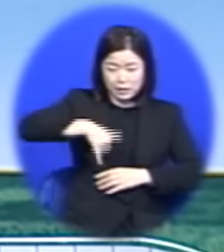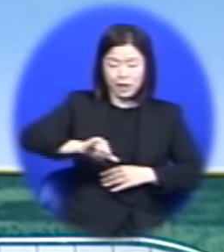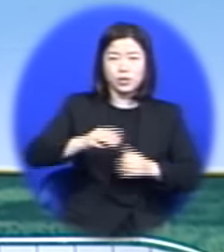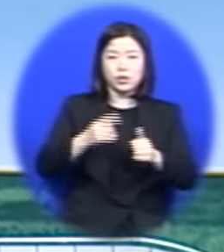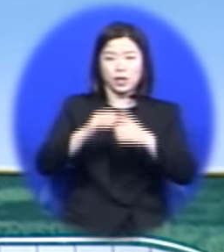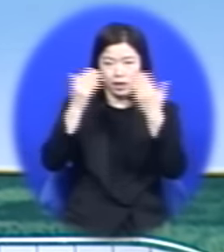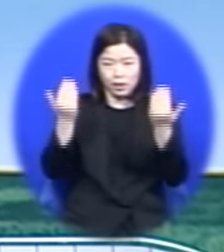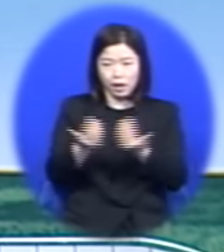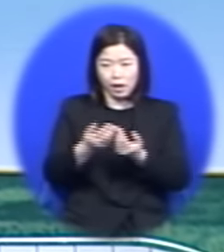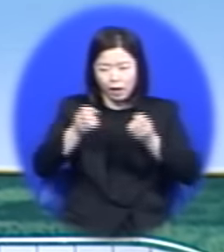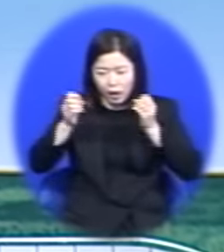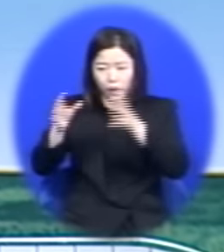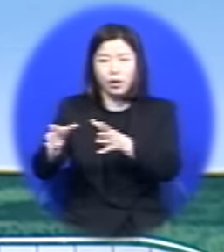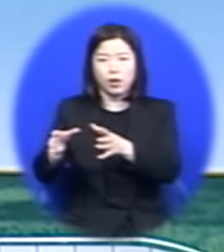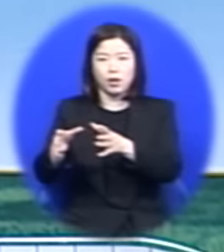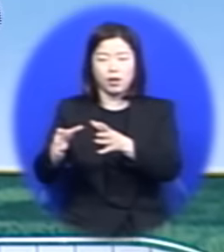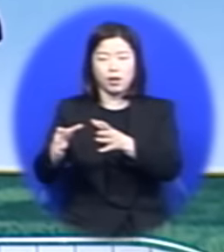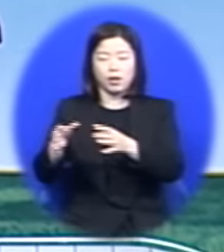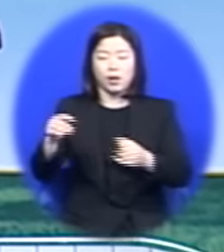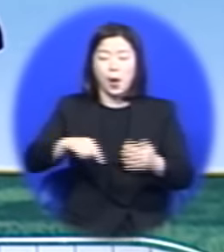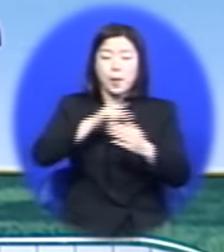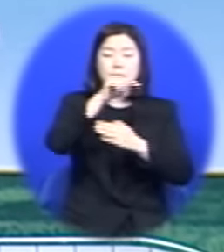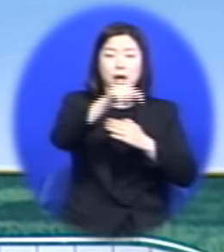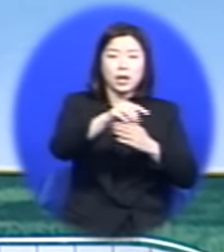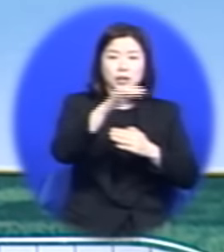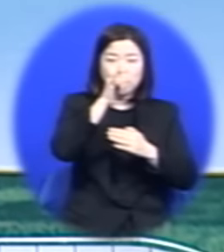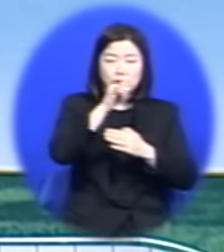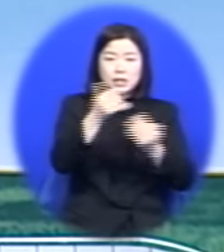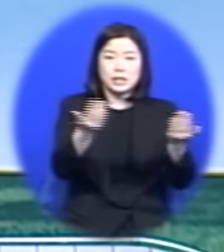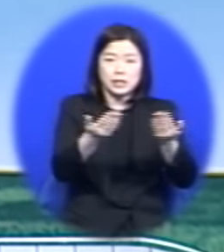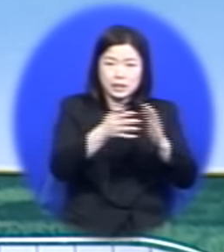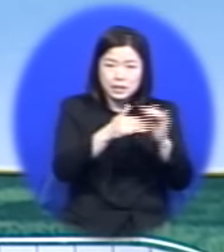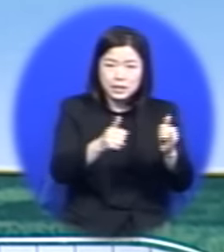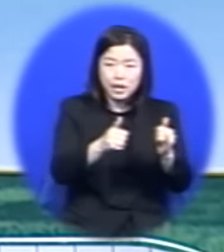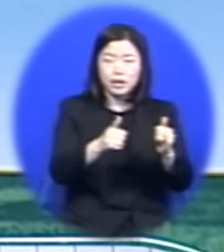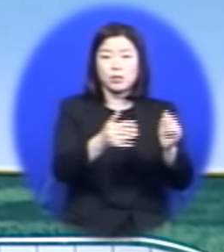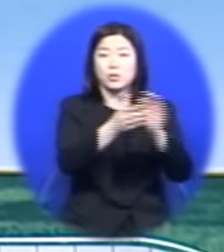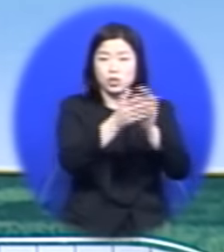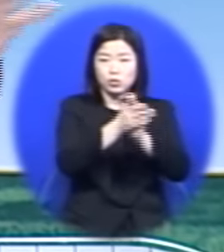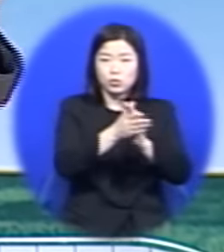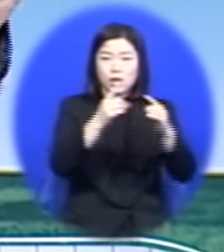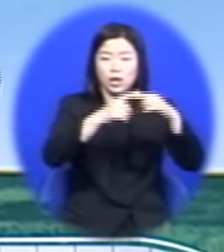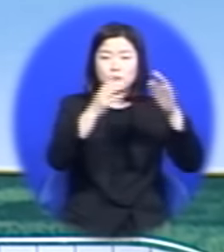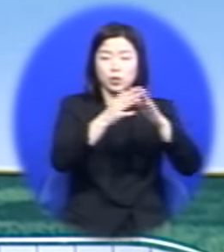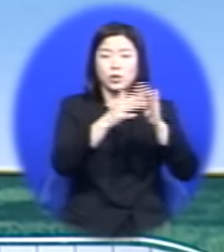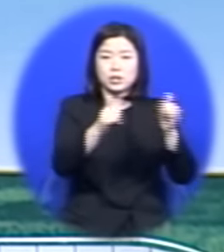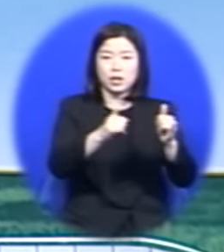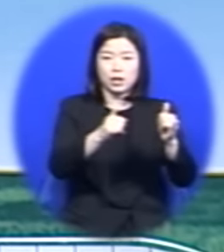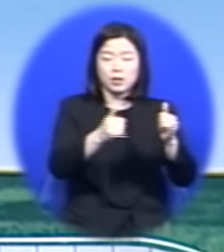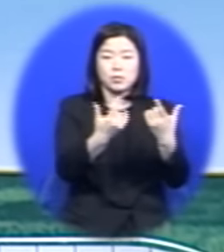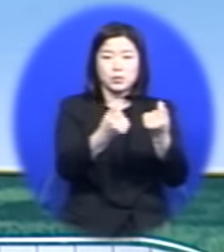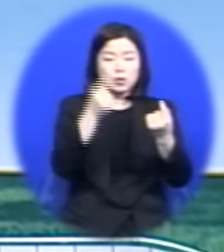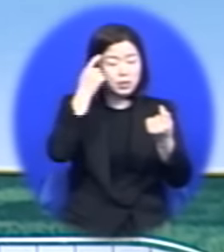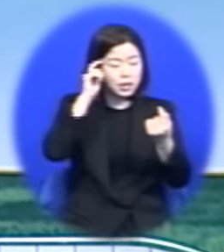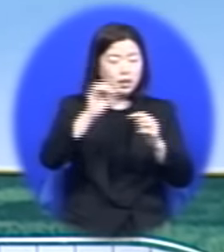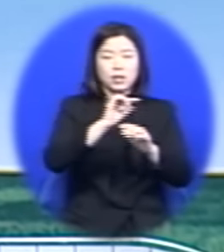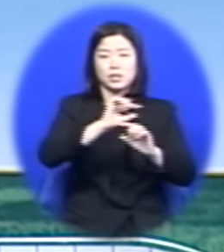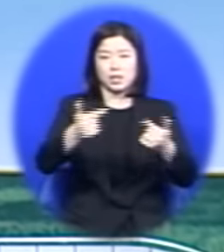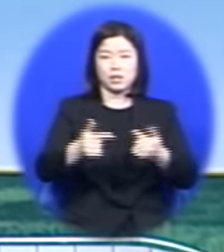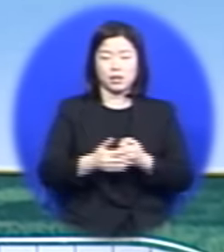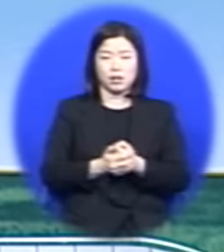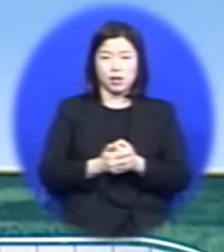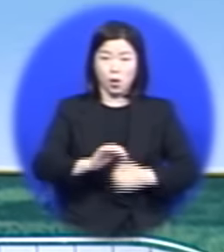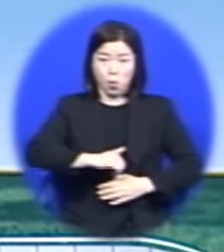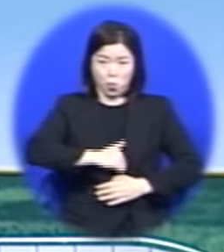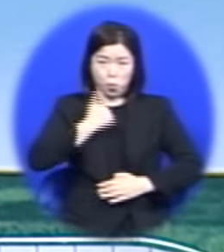배우자나 자녀들은 바깥에 있는 직장에 있는 동료들이나 교회에서 만나는 교인들처럼도 안 여기는 거예요.